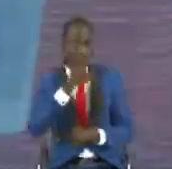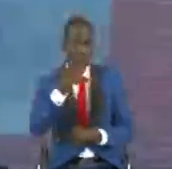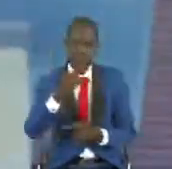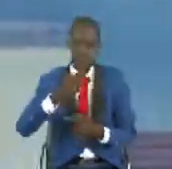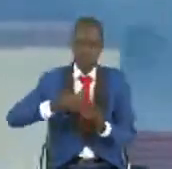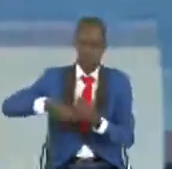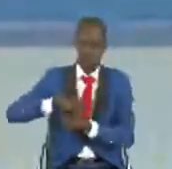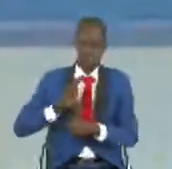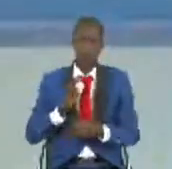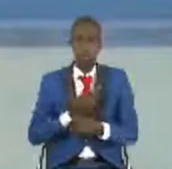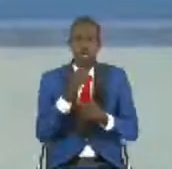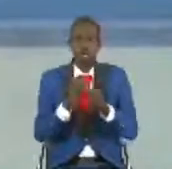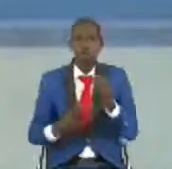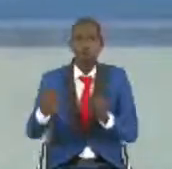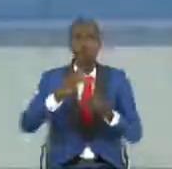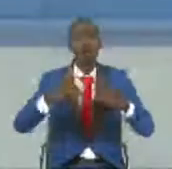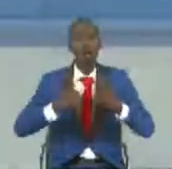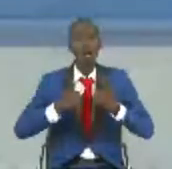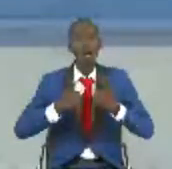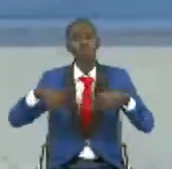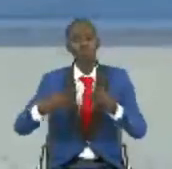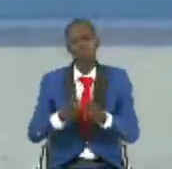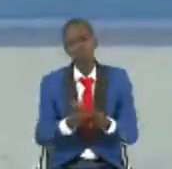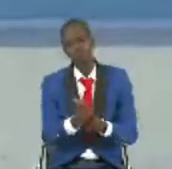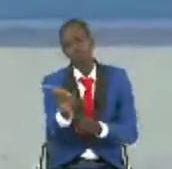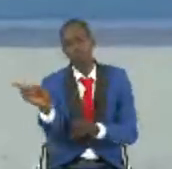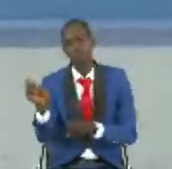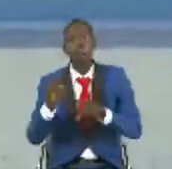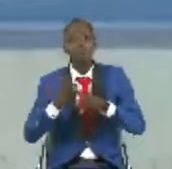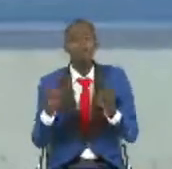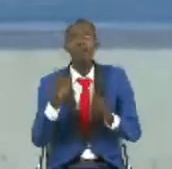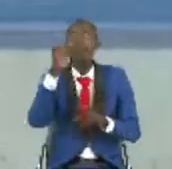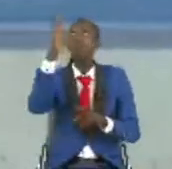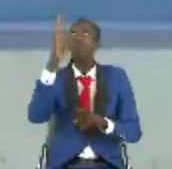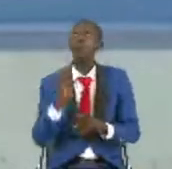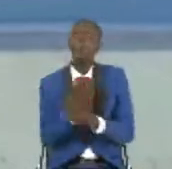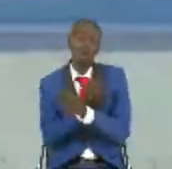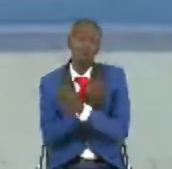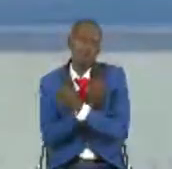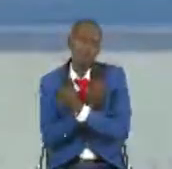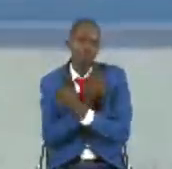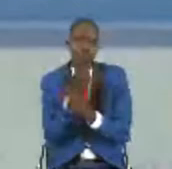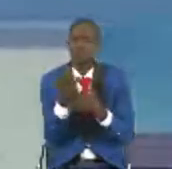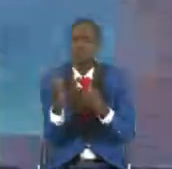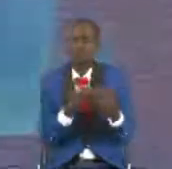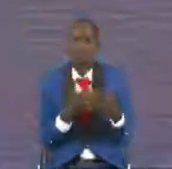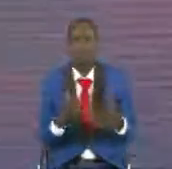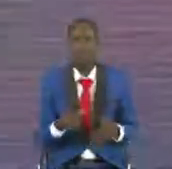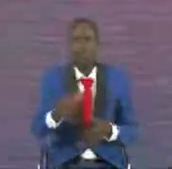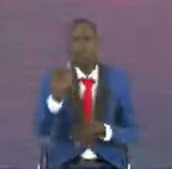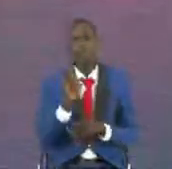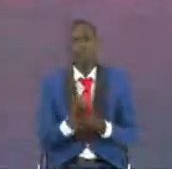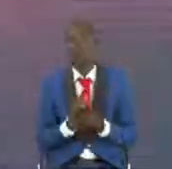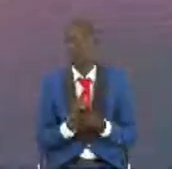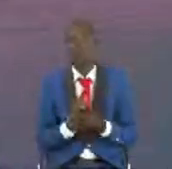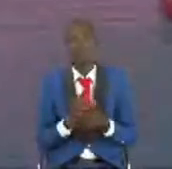toi, tous étaient égarés. Mais Dieu t'aime quand même. Il n'aime